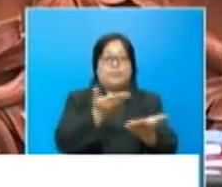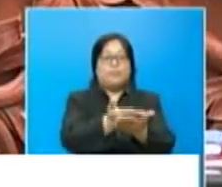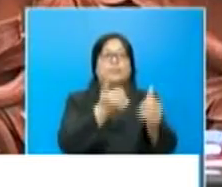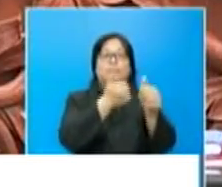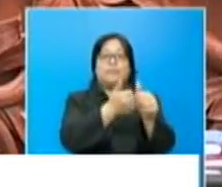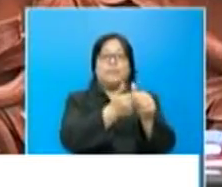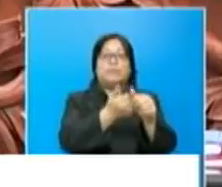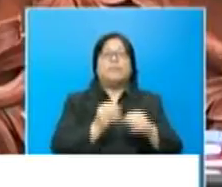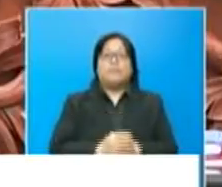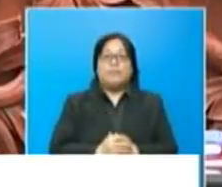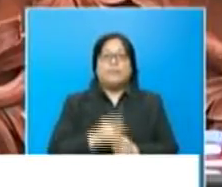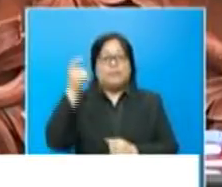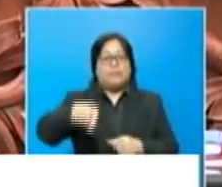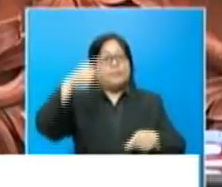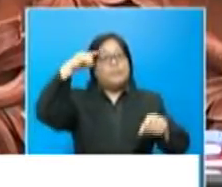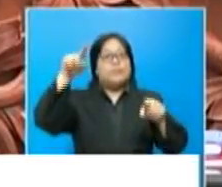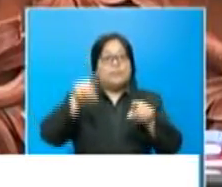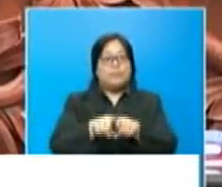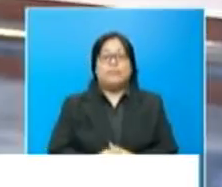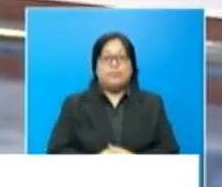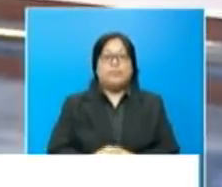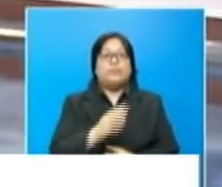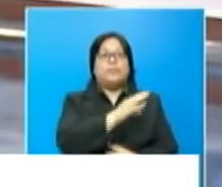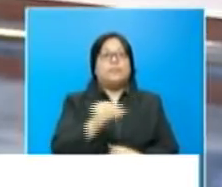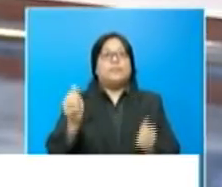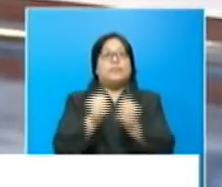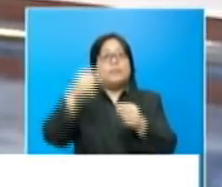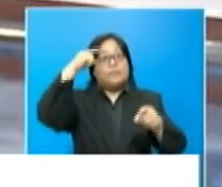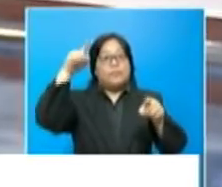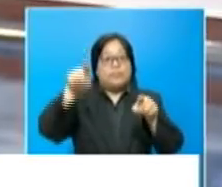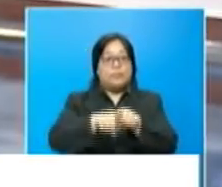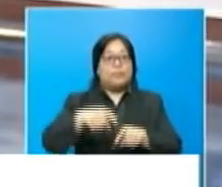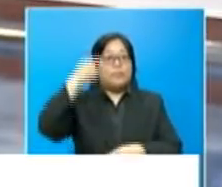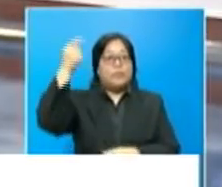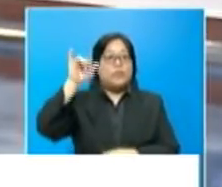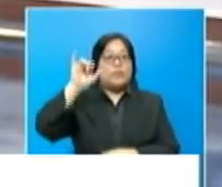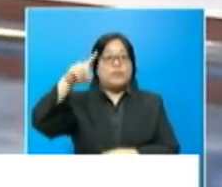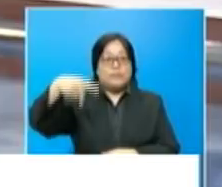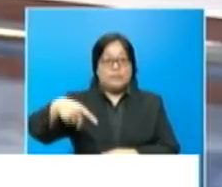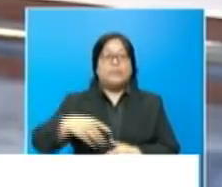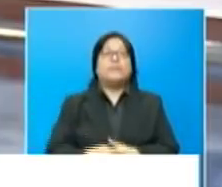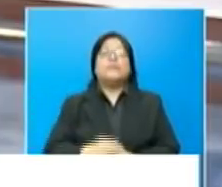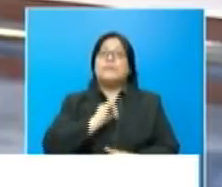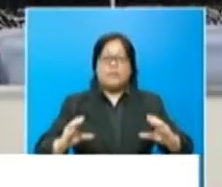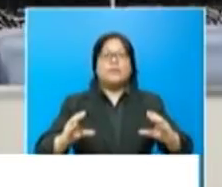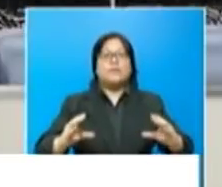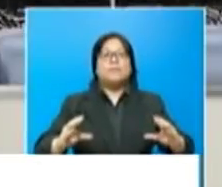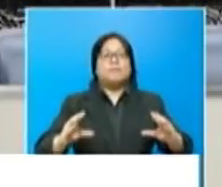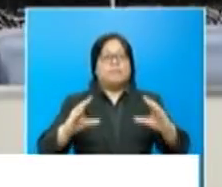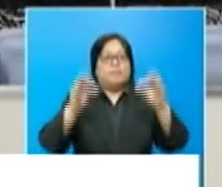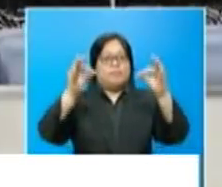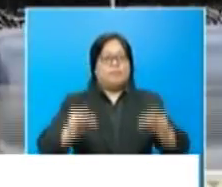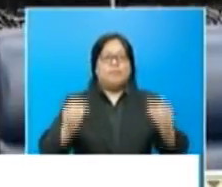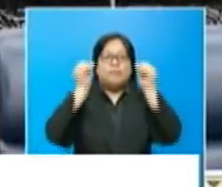dan juga yang berhormat Tunku Razali, mereka boleh bekerjasama ataslah dasar dan juga prinsip yang